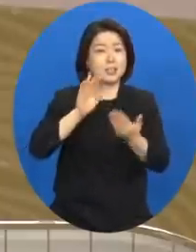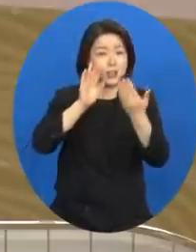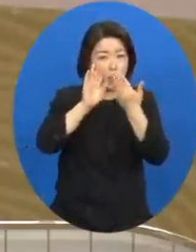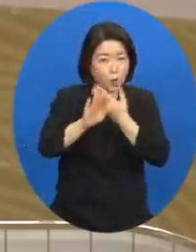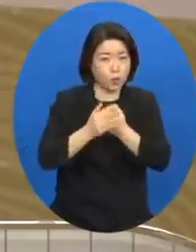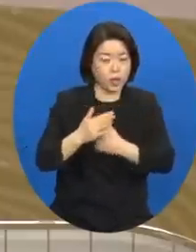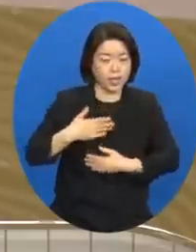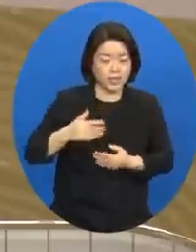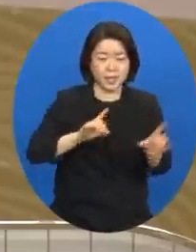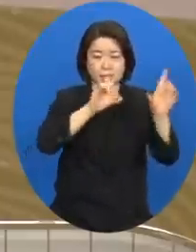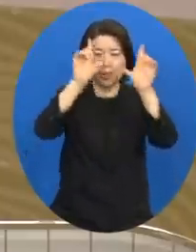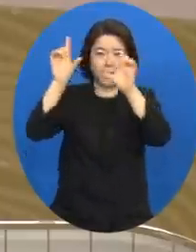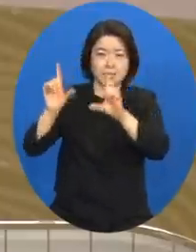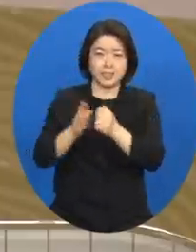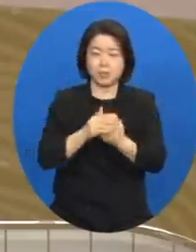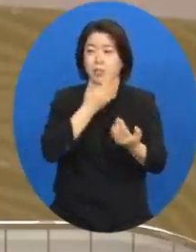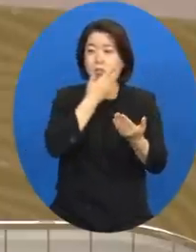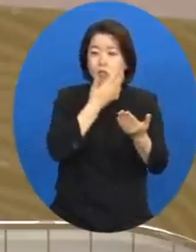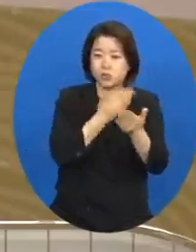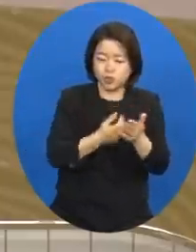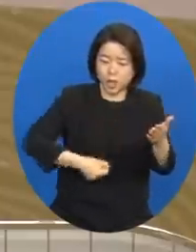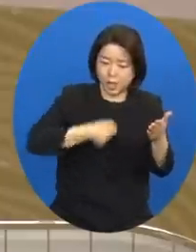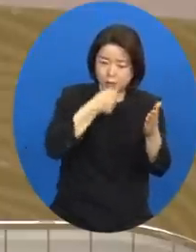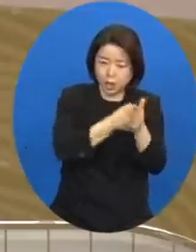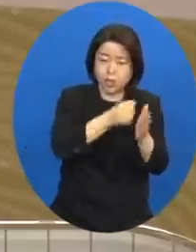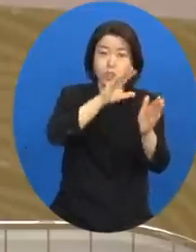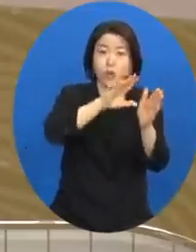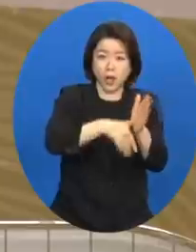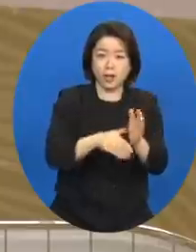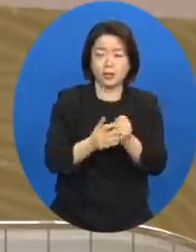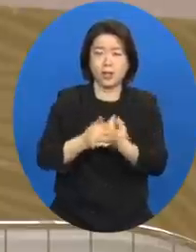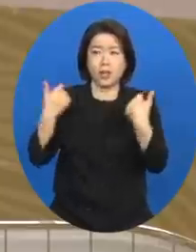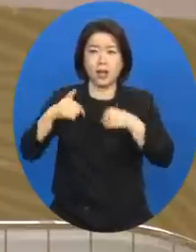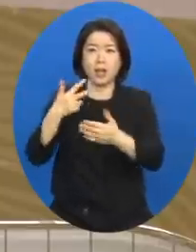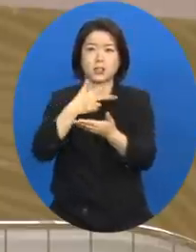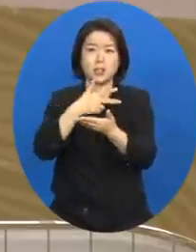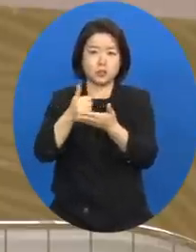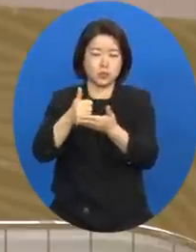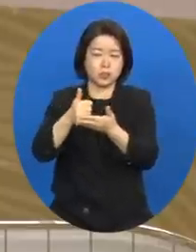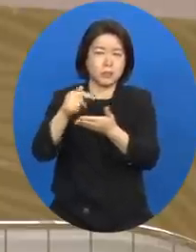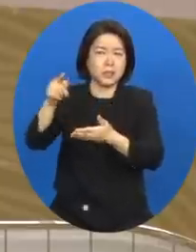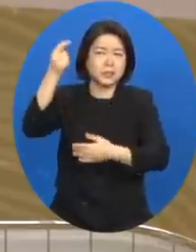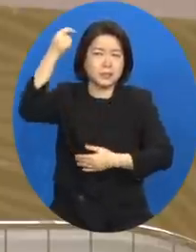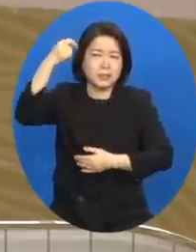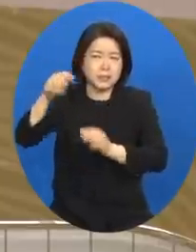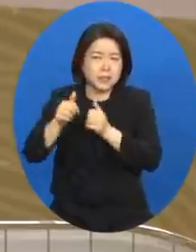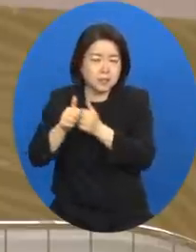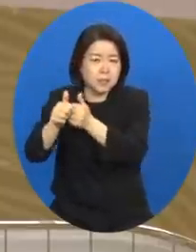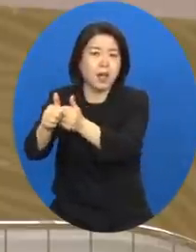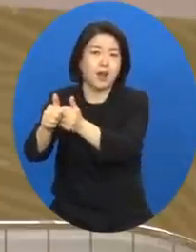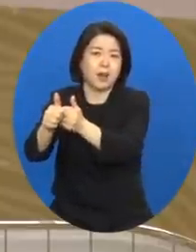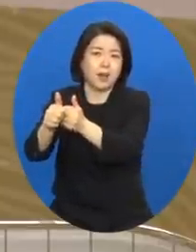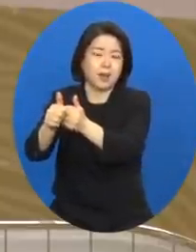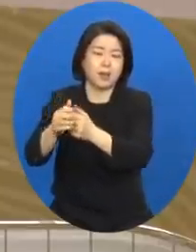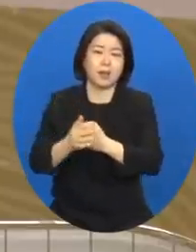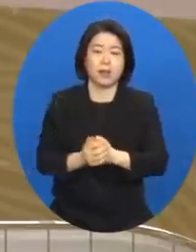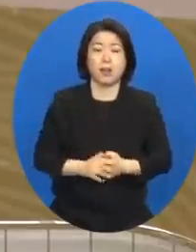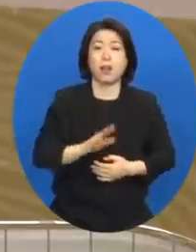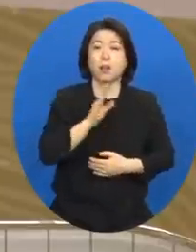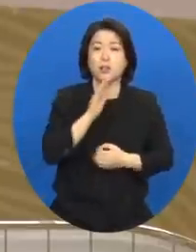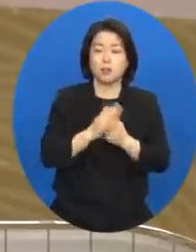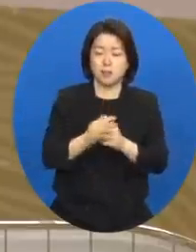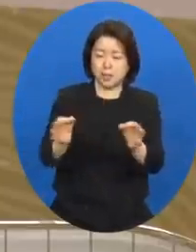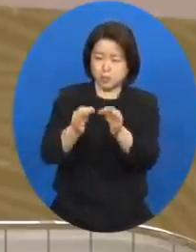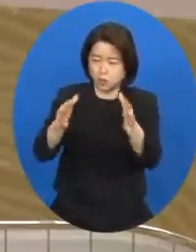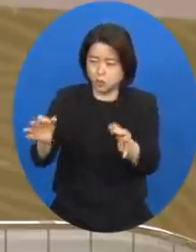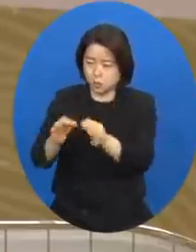제 삶에 중요한 결정을 해야 될 때마다 항상 그 느낌을 따라갔어요. 물론